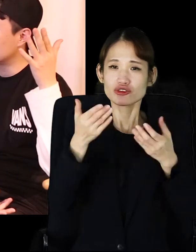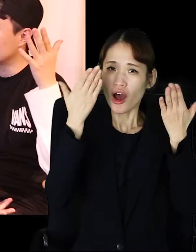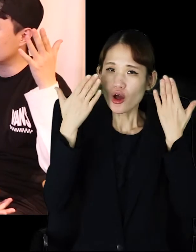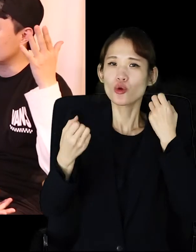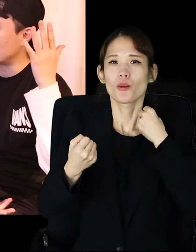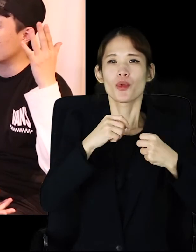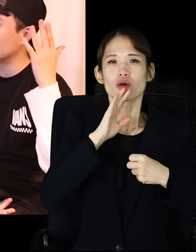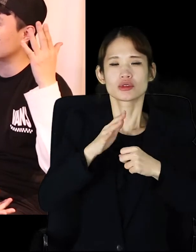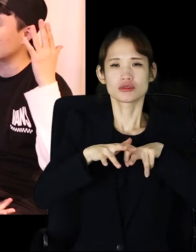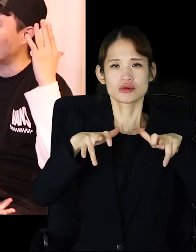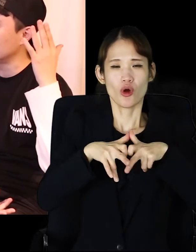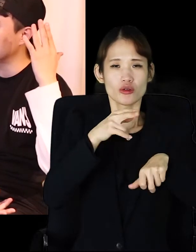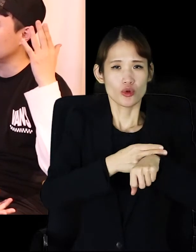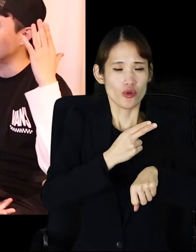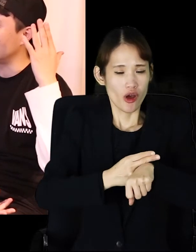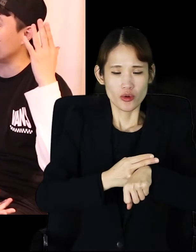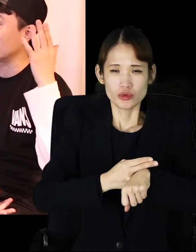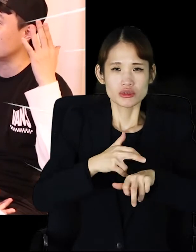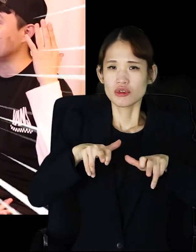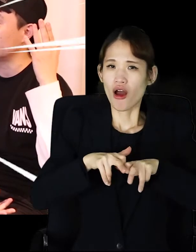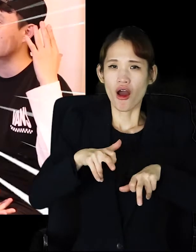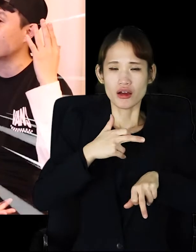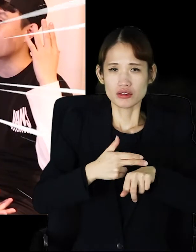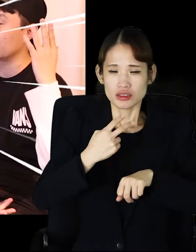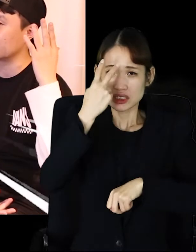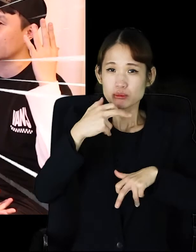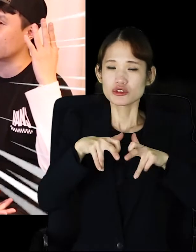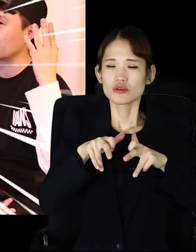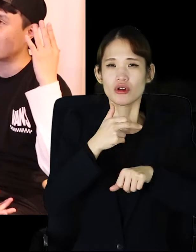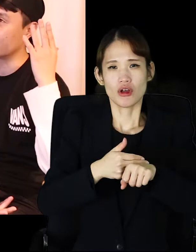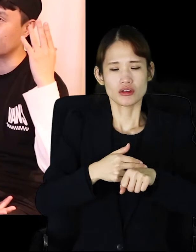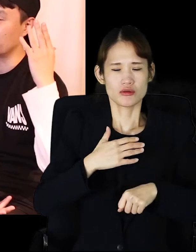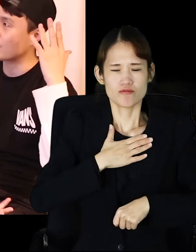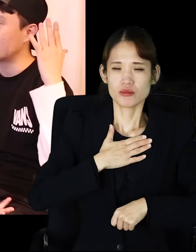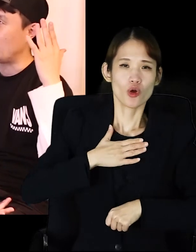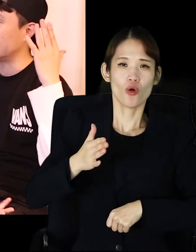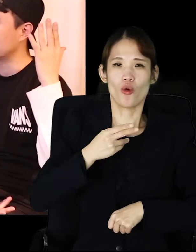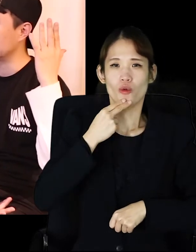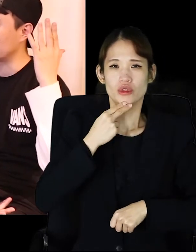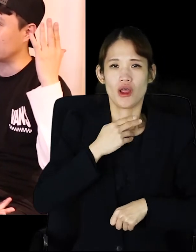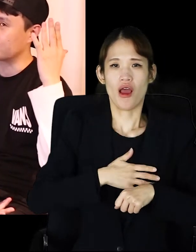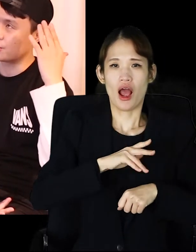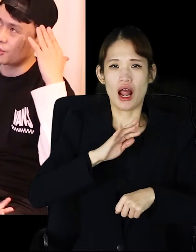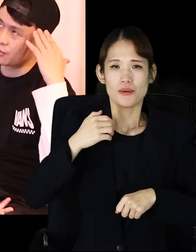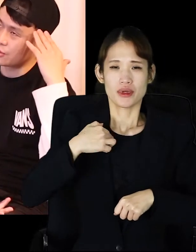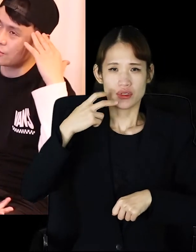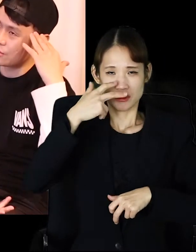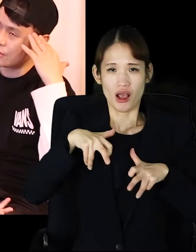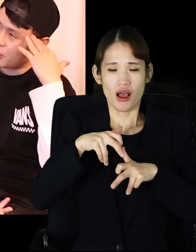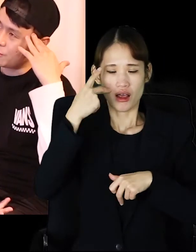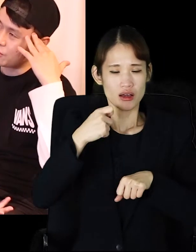특수학교인데도 선생님들이 장애 감수성이 없는 분들이 있는 거예요. 심지어 시각장애인 선생님인데도 가령 이런 거예요. 제가 RP라는 병을 가지고 있어요.